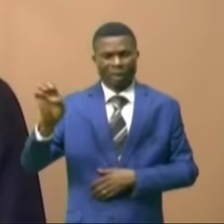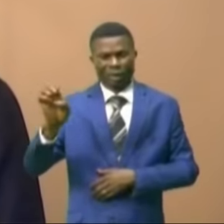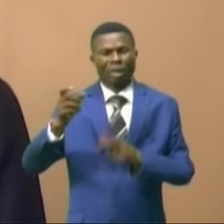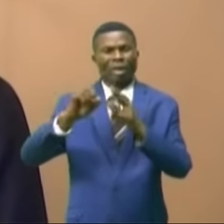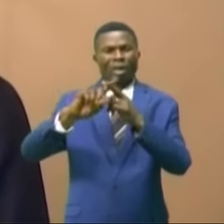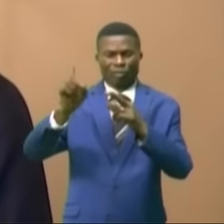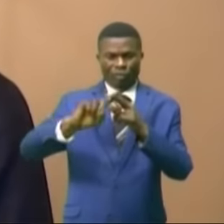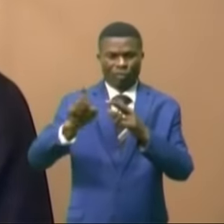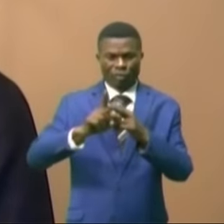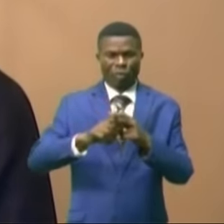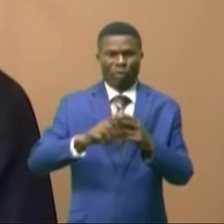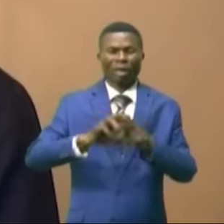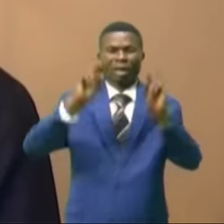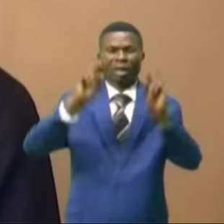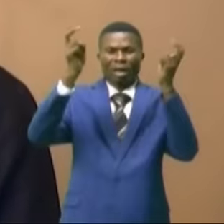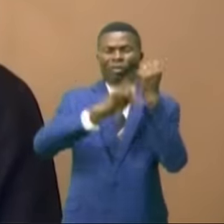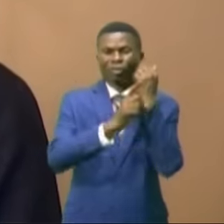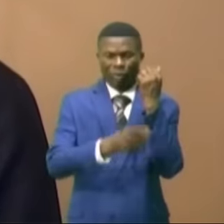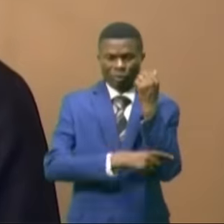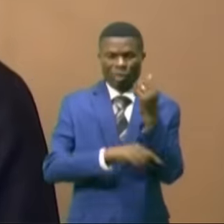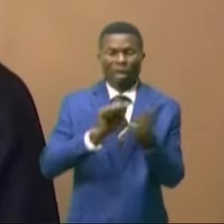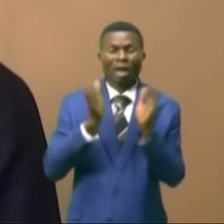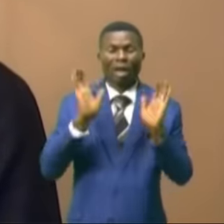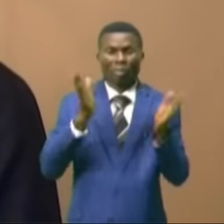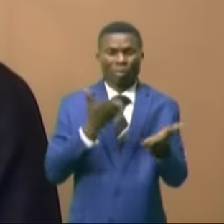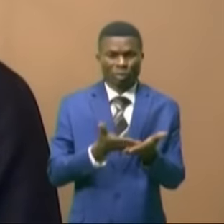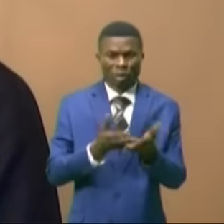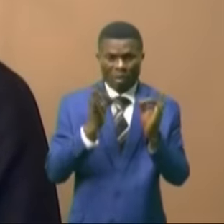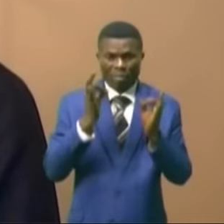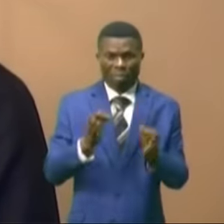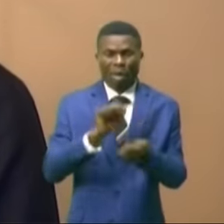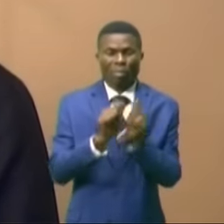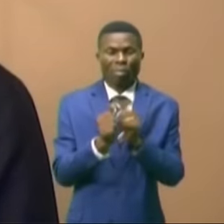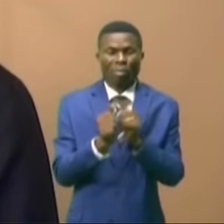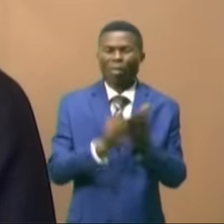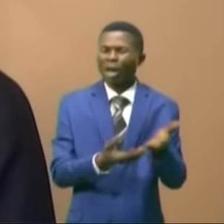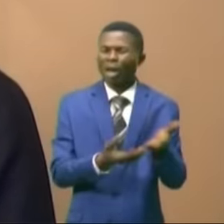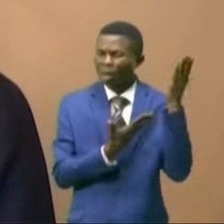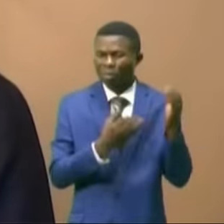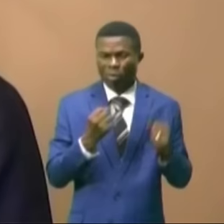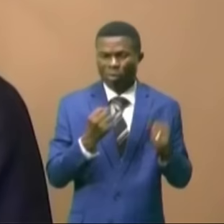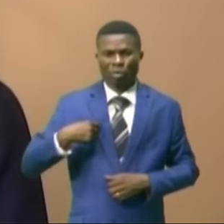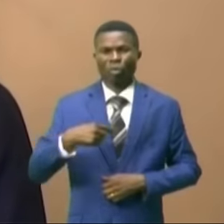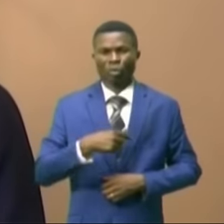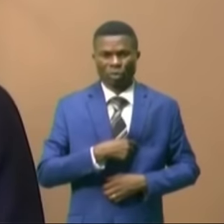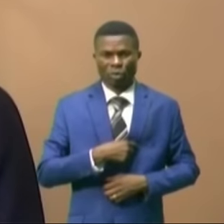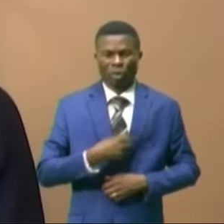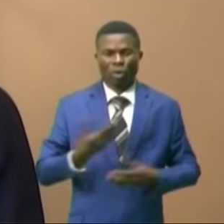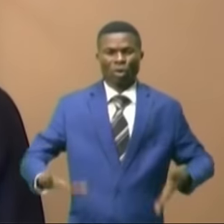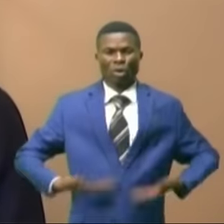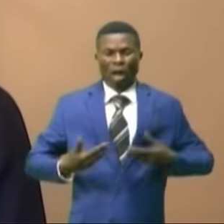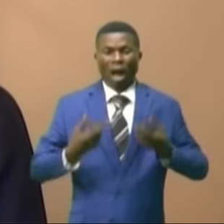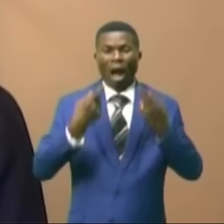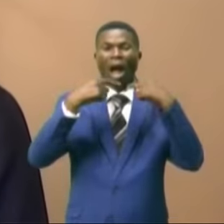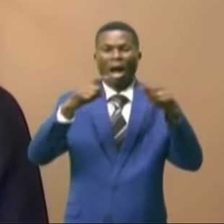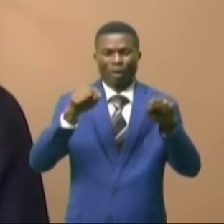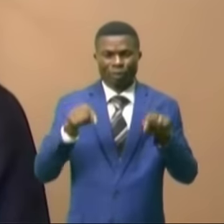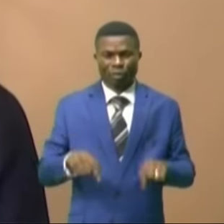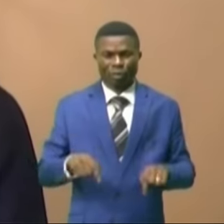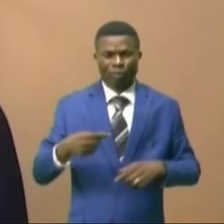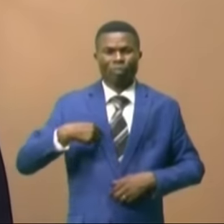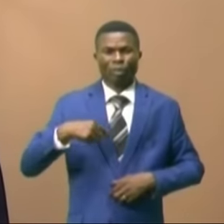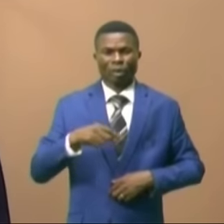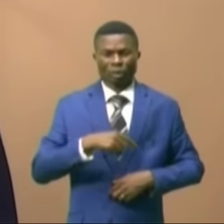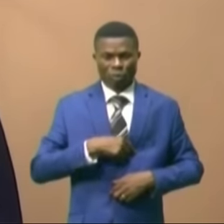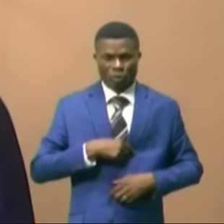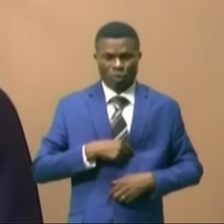plupart basés à Goma. Ça, c'est un enjeu. Mais l'autre enjeu majeur pour nous, et nous sommes heureux d'annoncer cette fois-ci que nous allons, dès